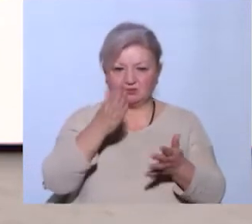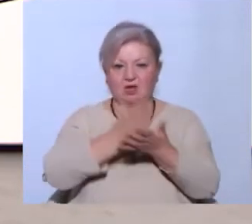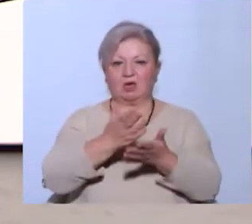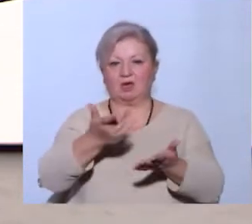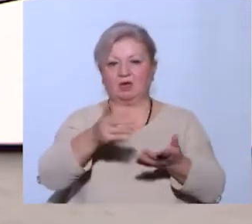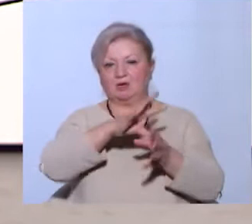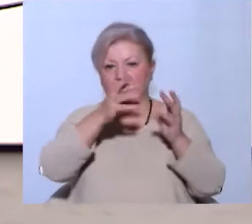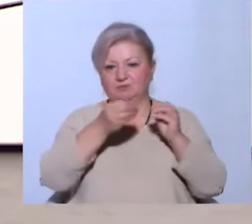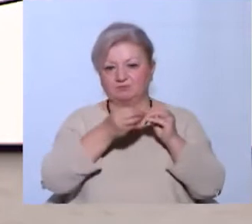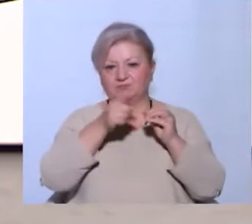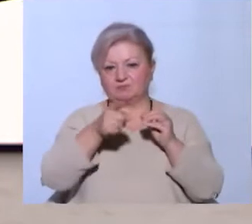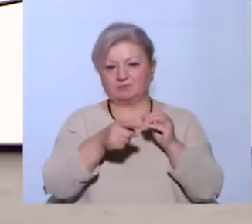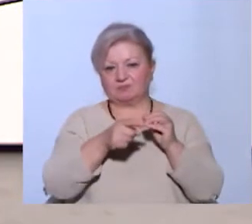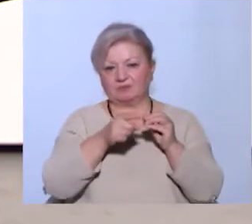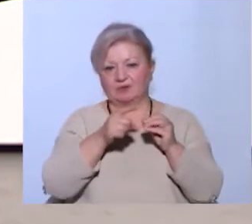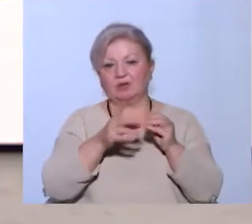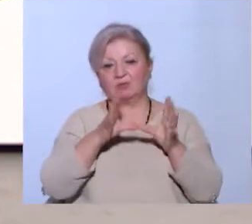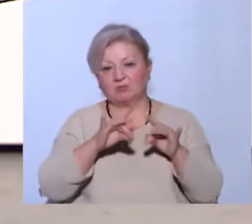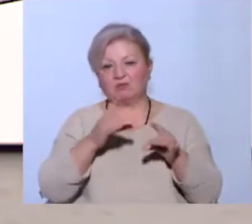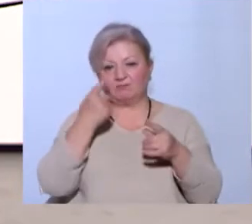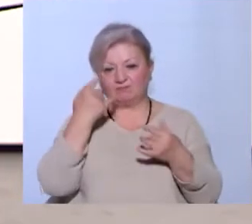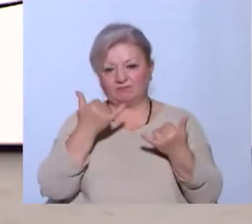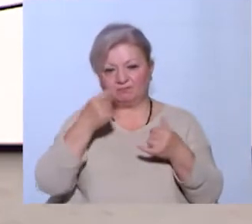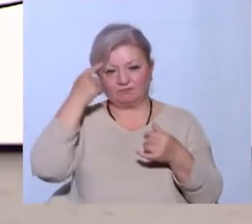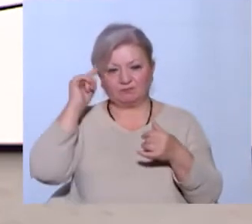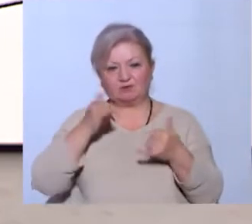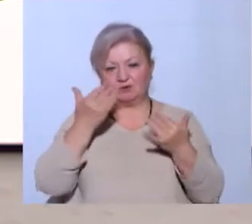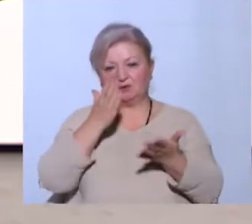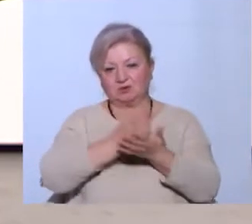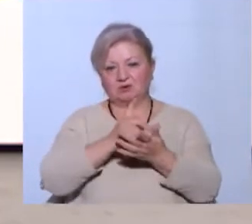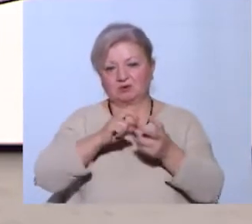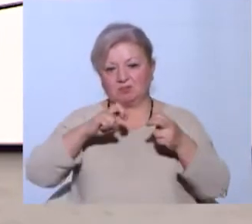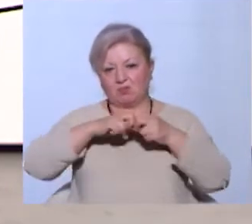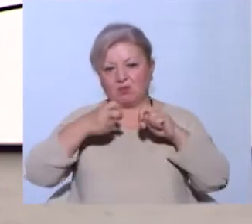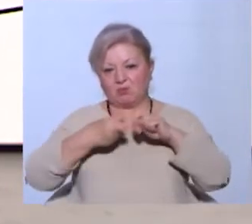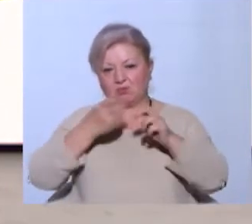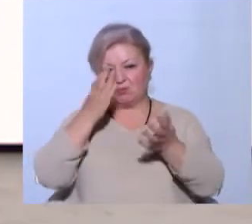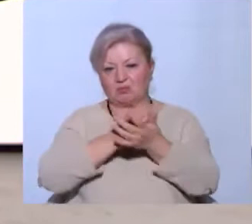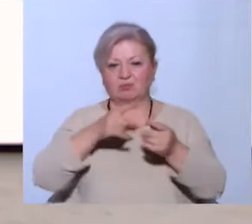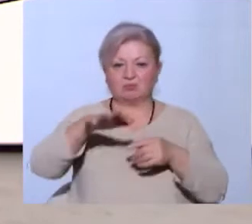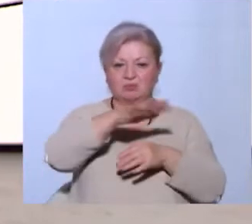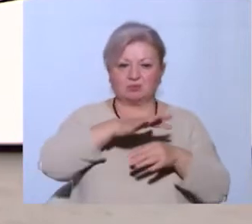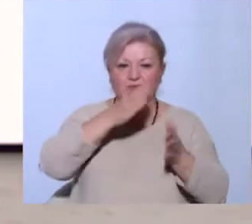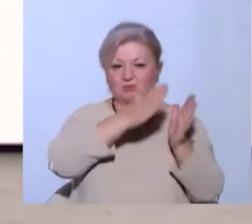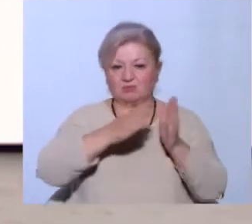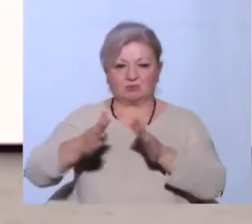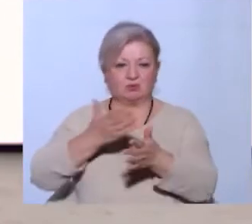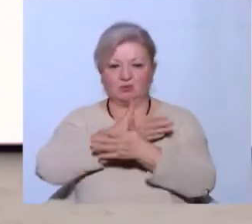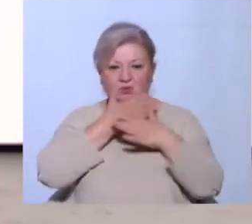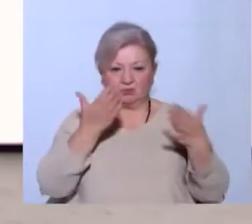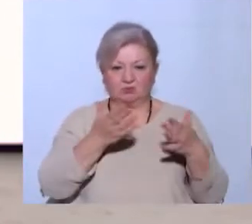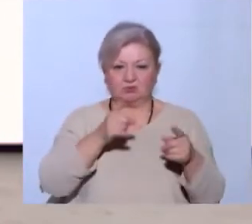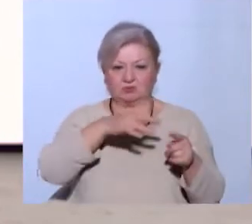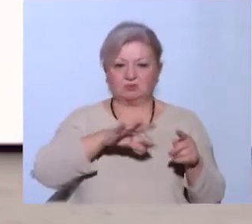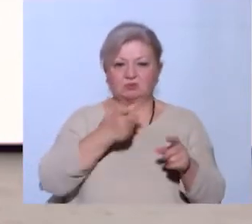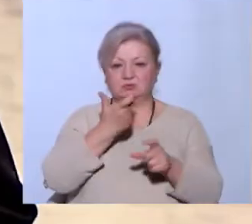აოცებს, თუმცა ვიცით, რომ დღეს გარკვეული პრობლემებია აფხაზეთში და ინფრასტრუქტურა მოუწესრიგებელია. Და